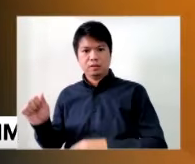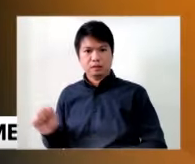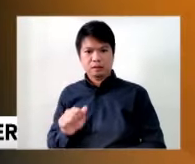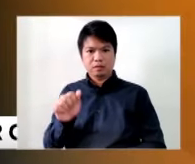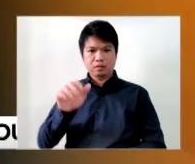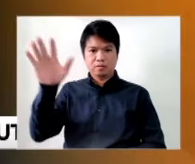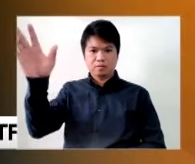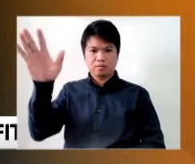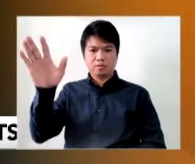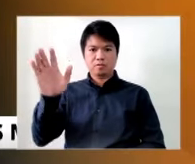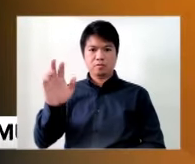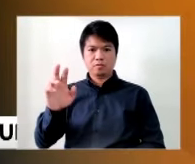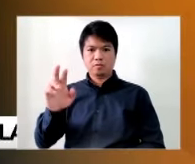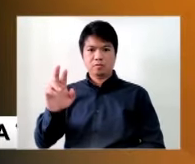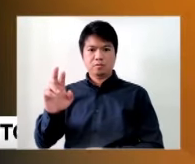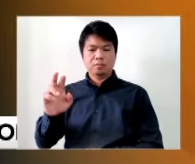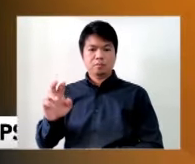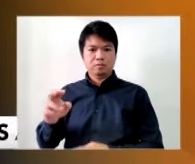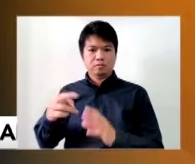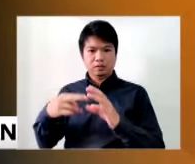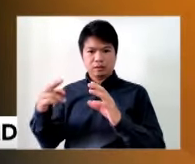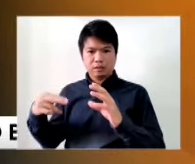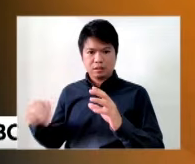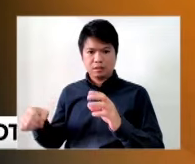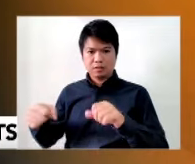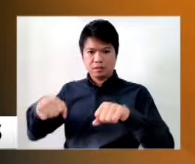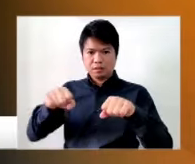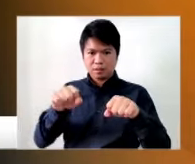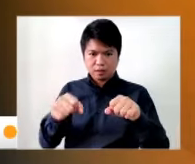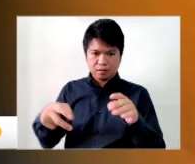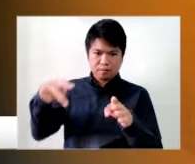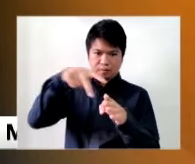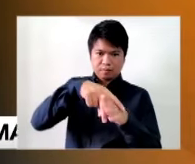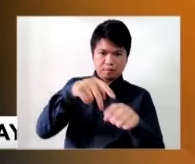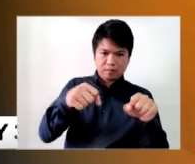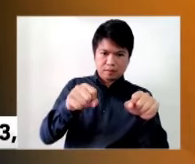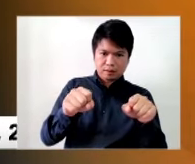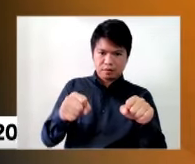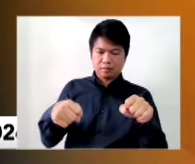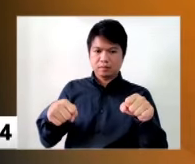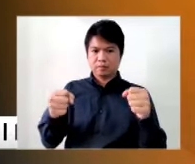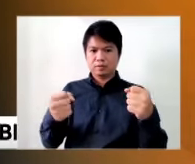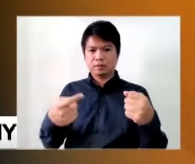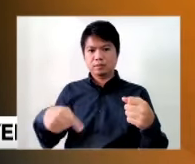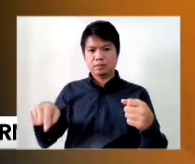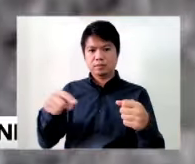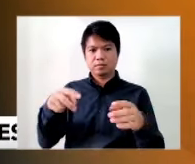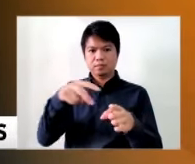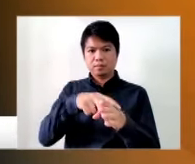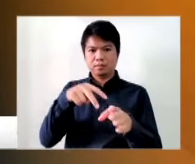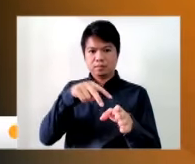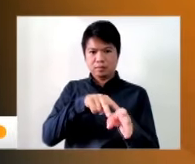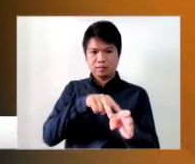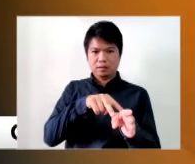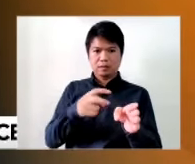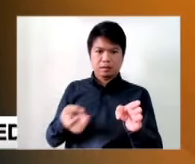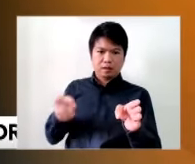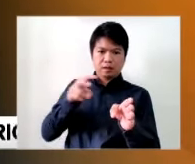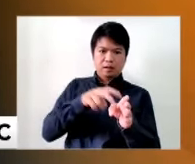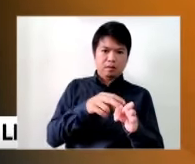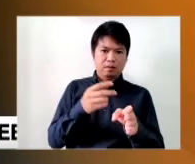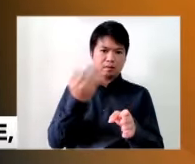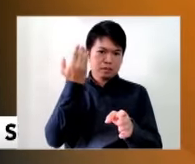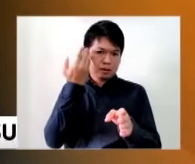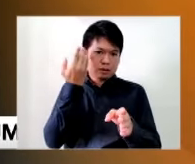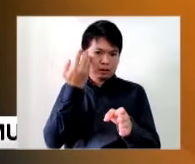biktima, driver ng isang ride-hailing app na hinold-up at kinidnap pa ng mga suspect na nagpanggap na pasahero. Kwento ng biktima sa